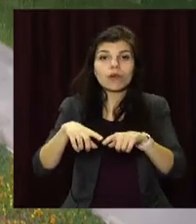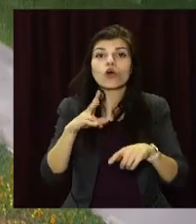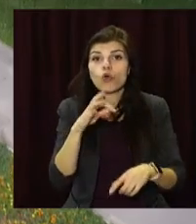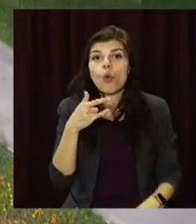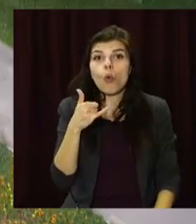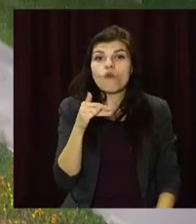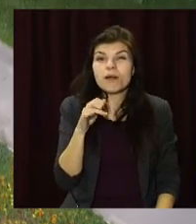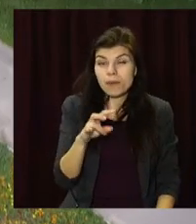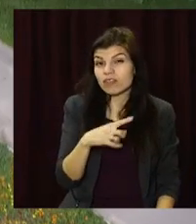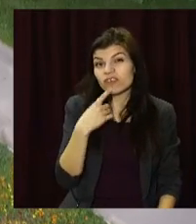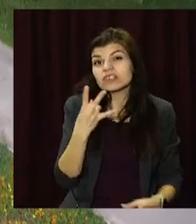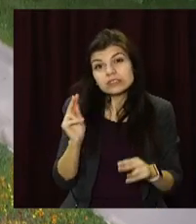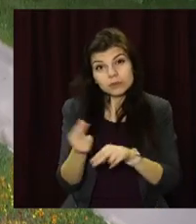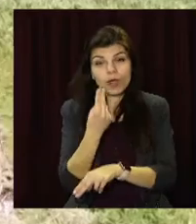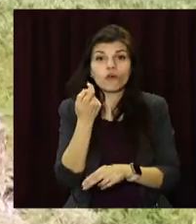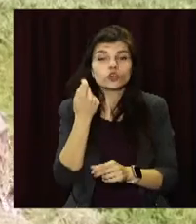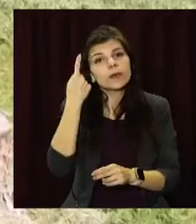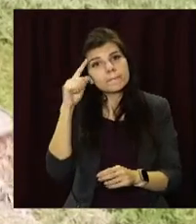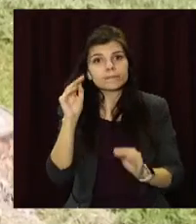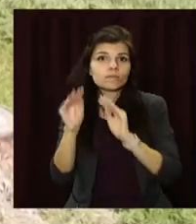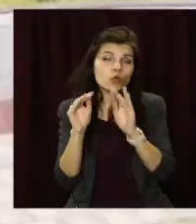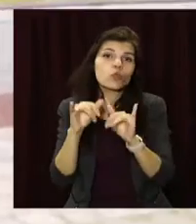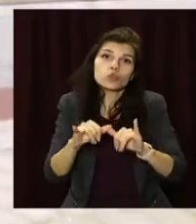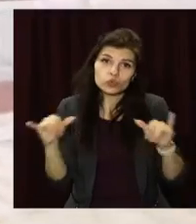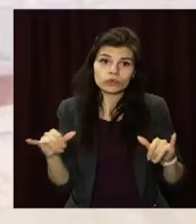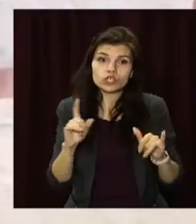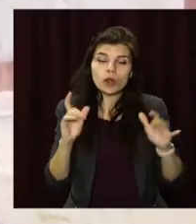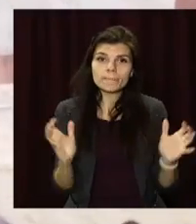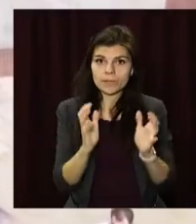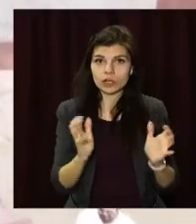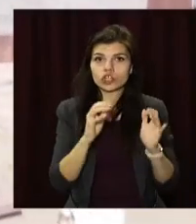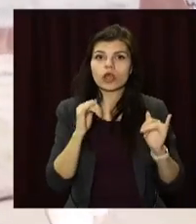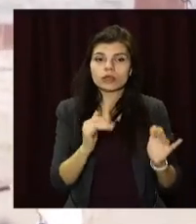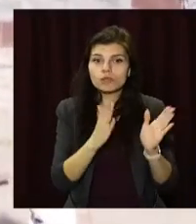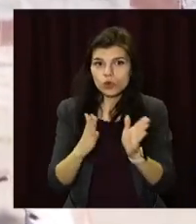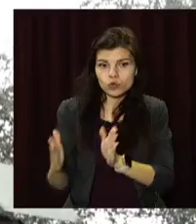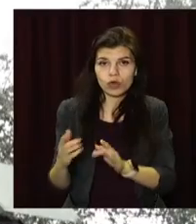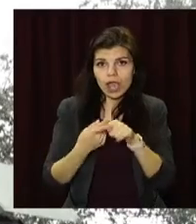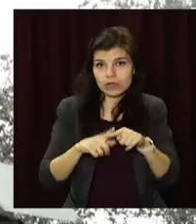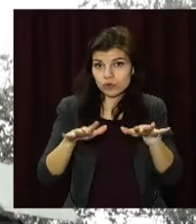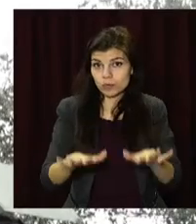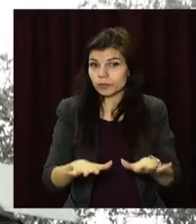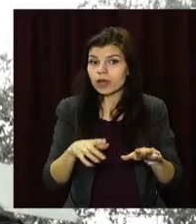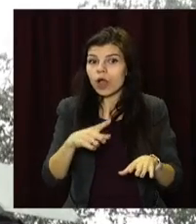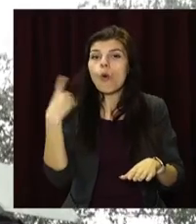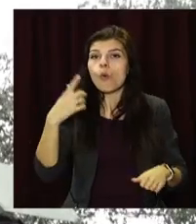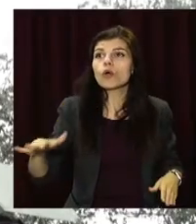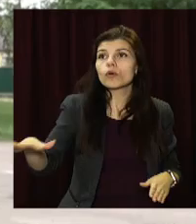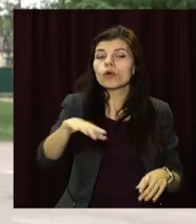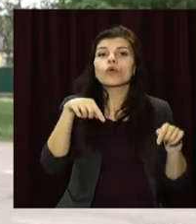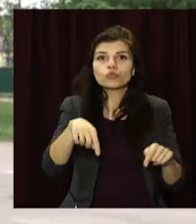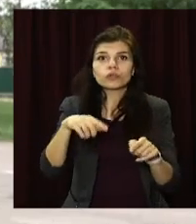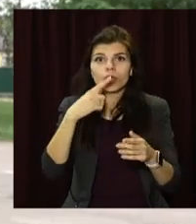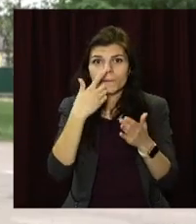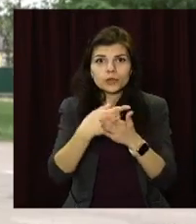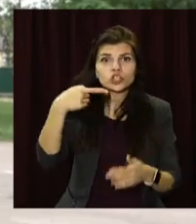Гуфман, ситуацію треба виправити та розробити комплекс програму щодо збереження та упорядкування таких місць. Їх в області офіційно зареєстровано